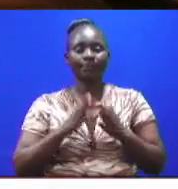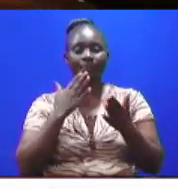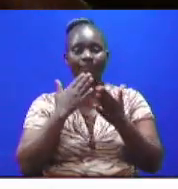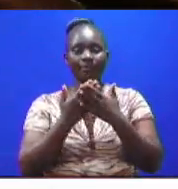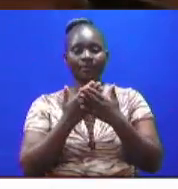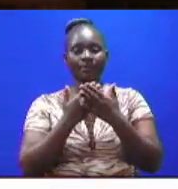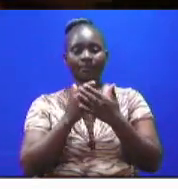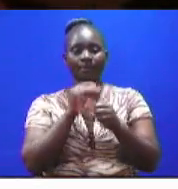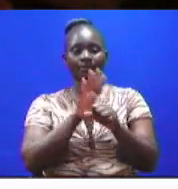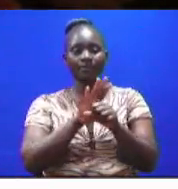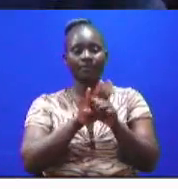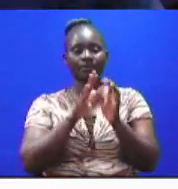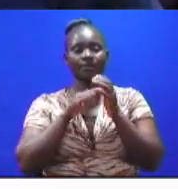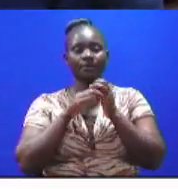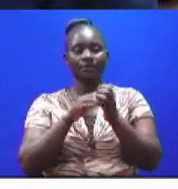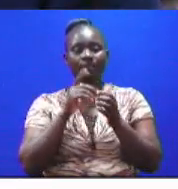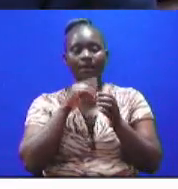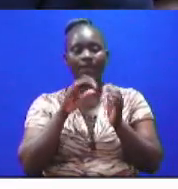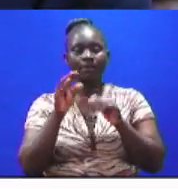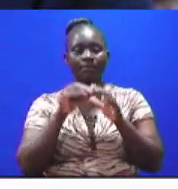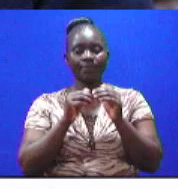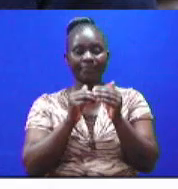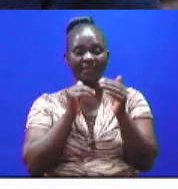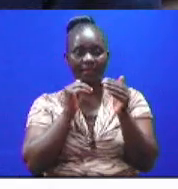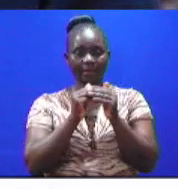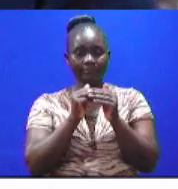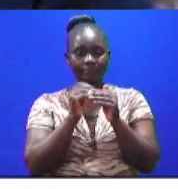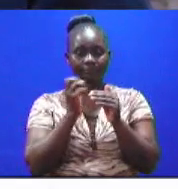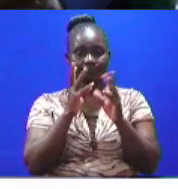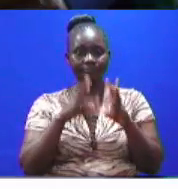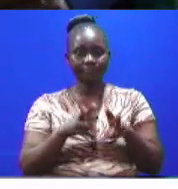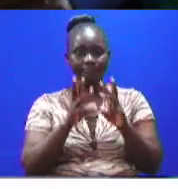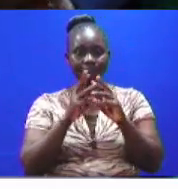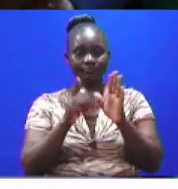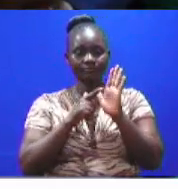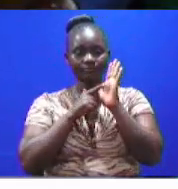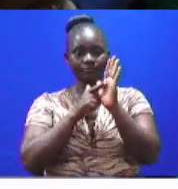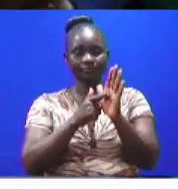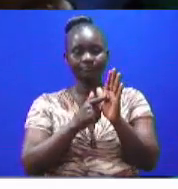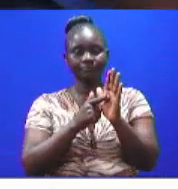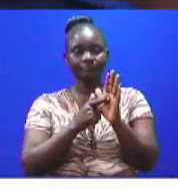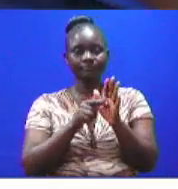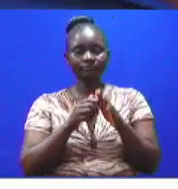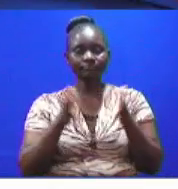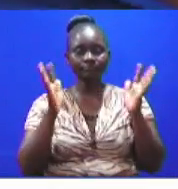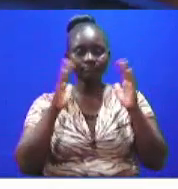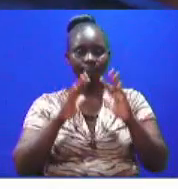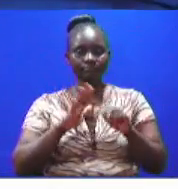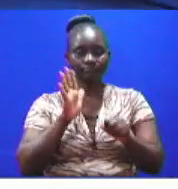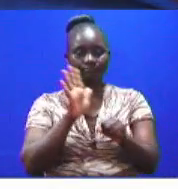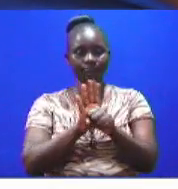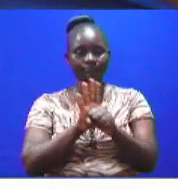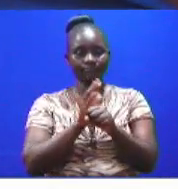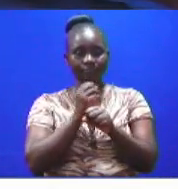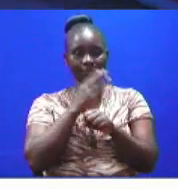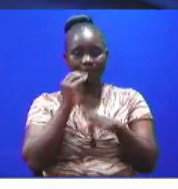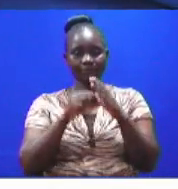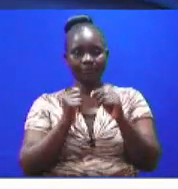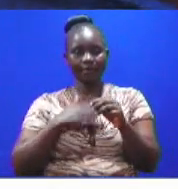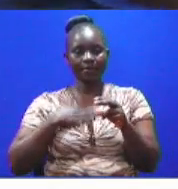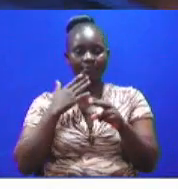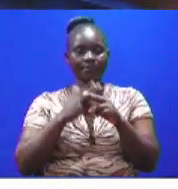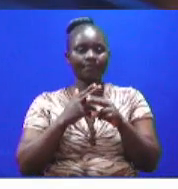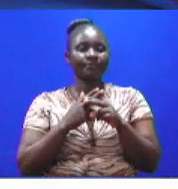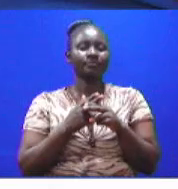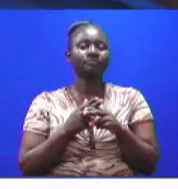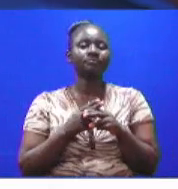gochia sabarayi abu baba bako baikange enchire ye moyo koro kia ngani go baba sabere tama ya sama ya tango kutadim